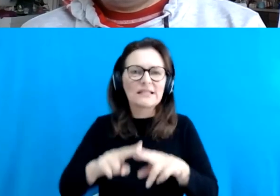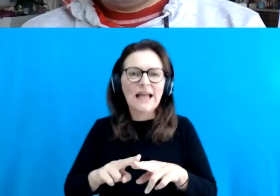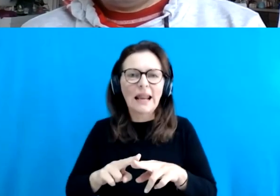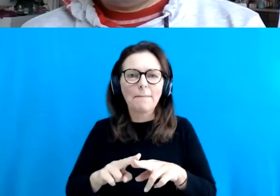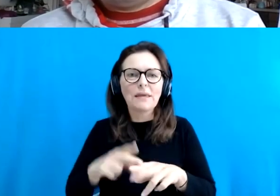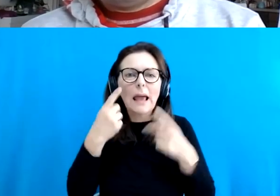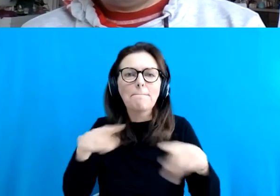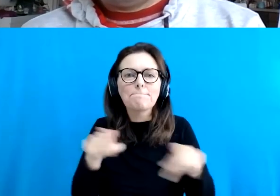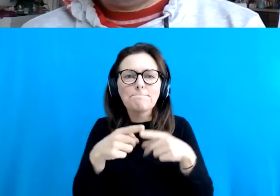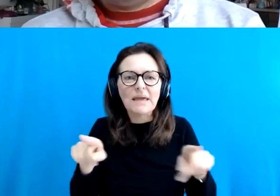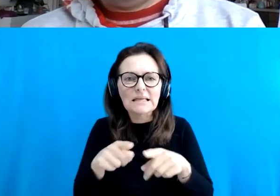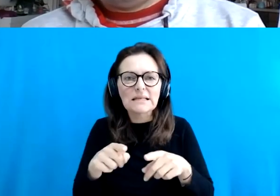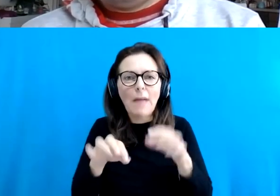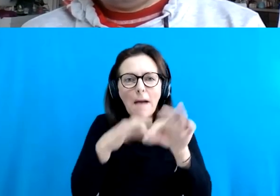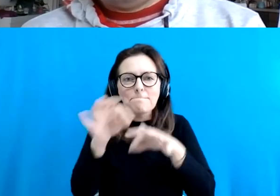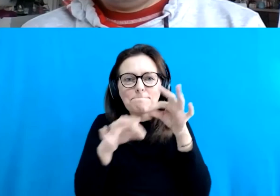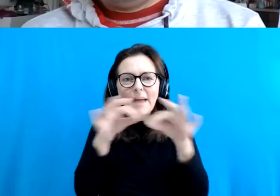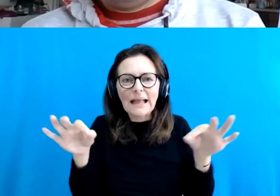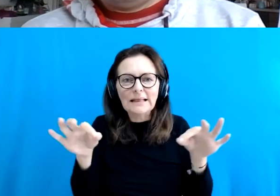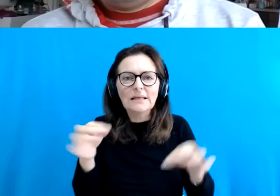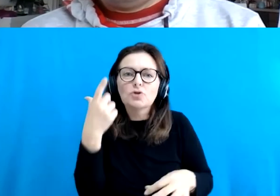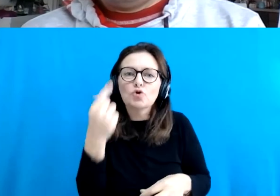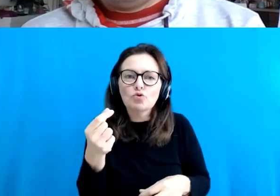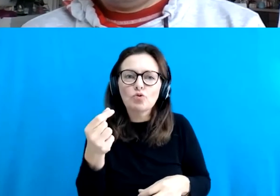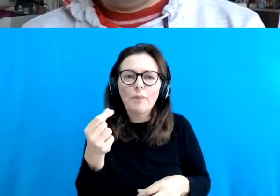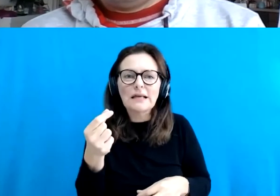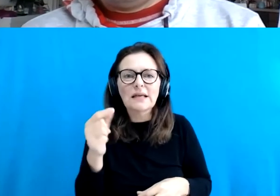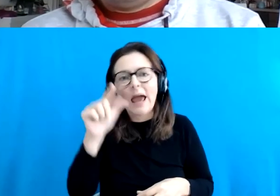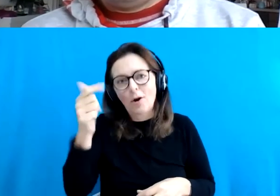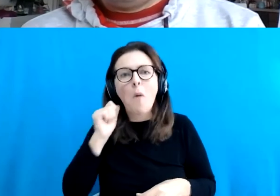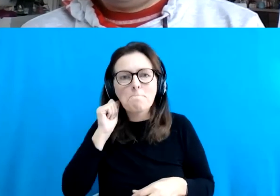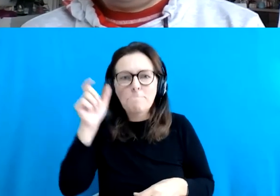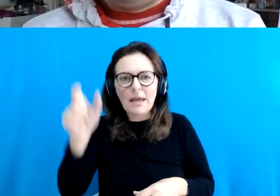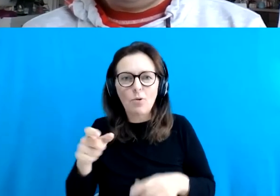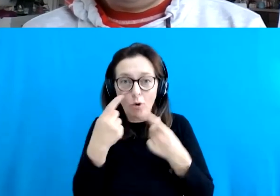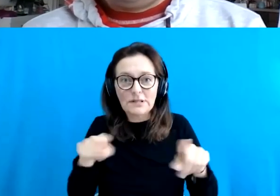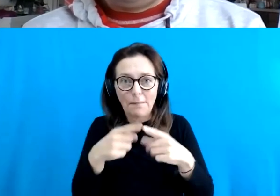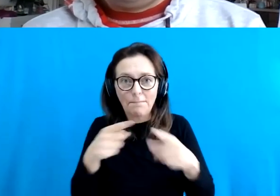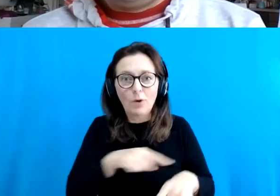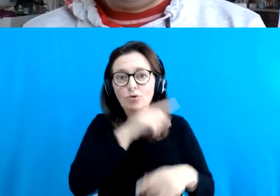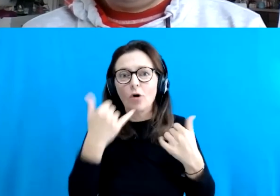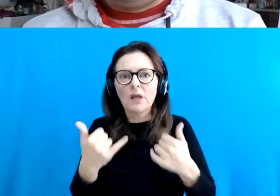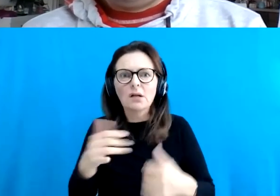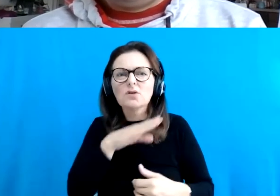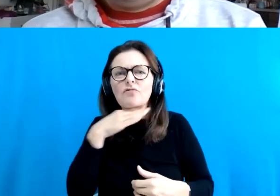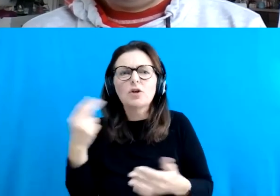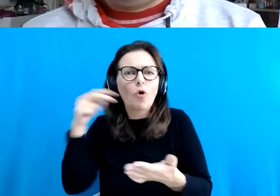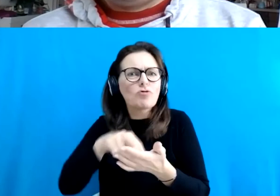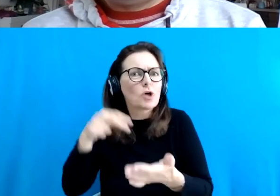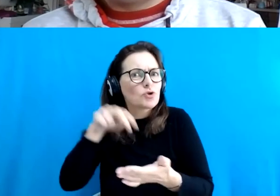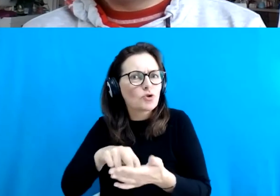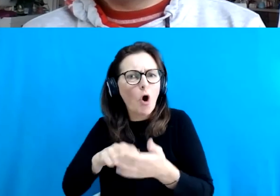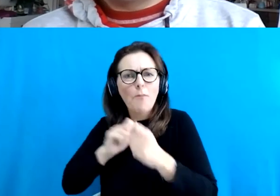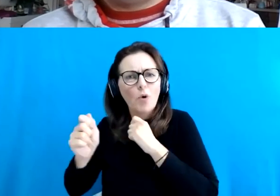zapel skupaj z Aniko Horvat. Do danes zelo veliko pesmi, veliko nastopov, veliko intervjujev. V nekem pa si rekel tole, kar mi